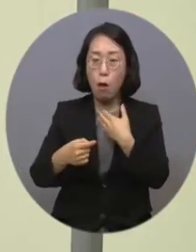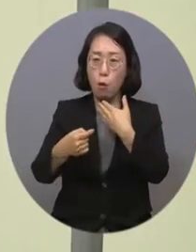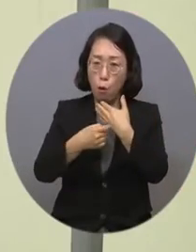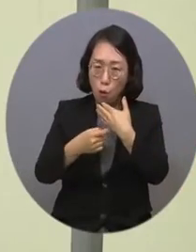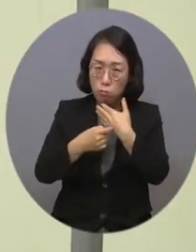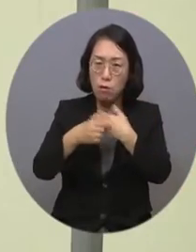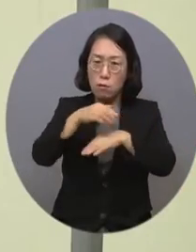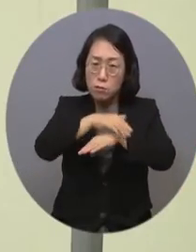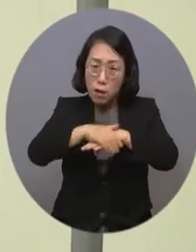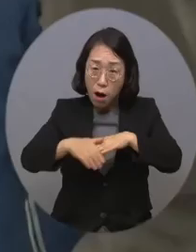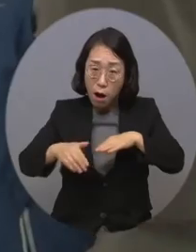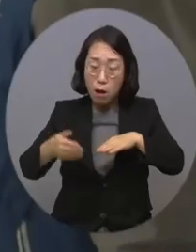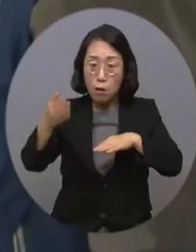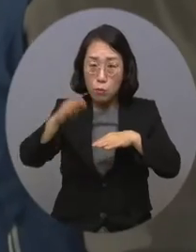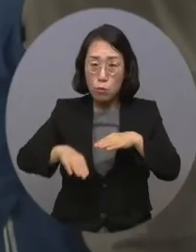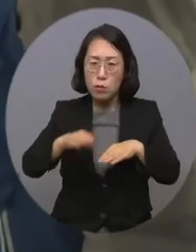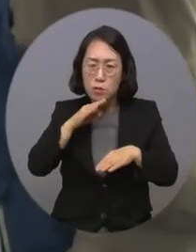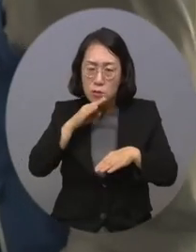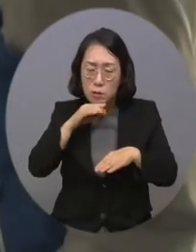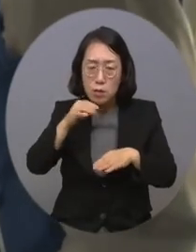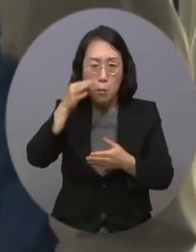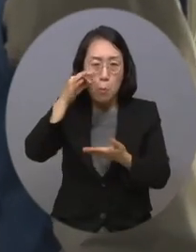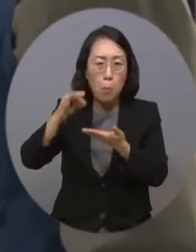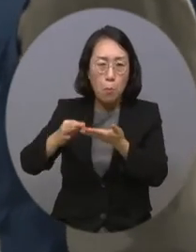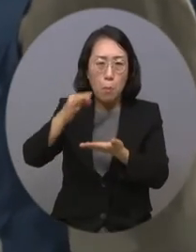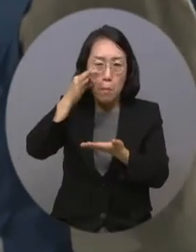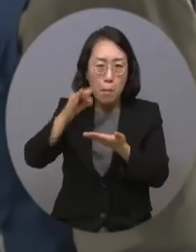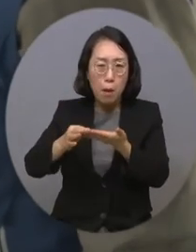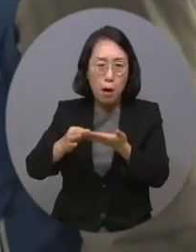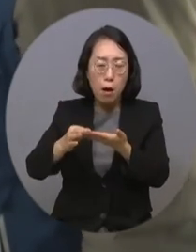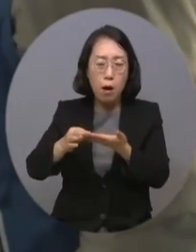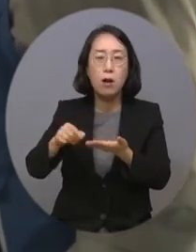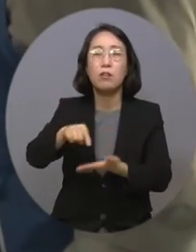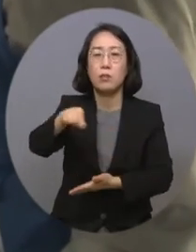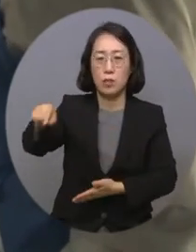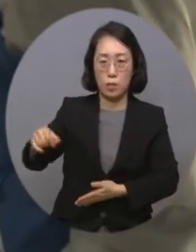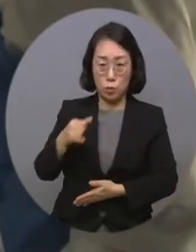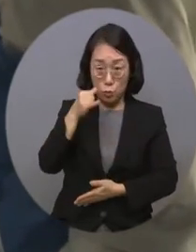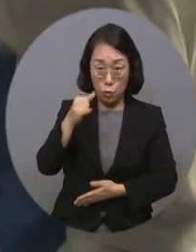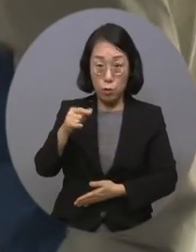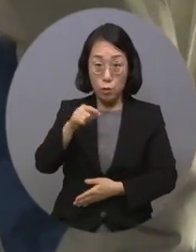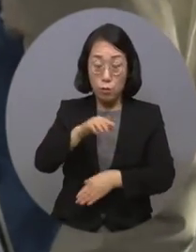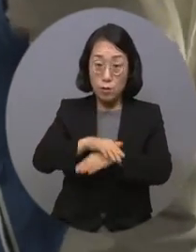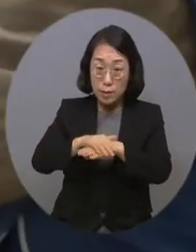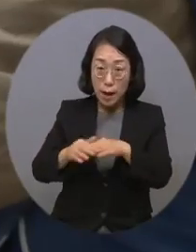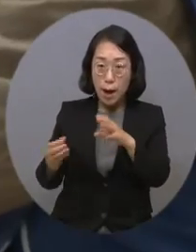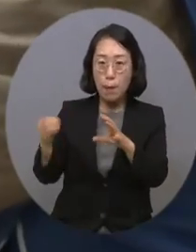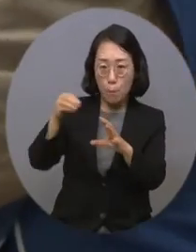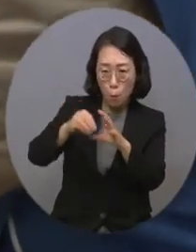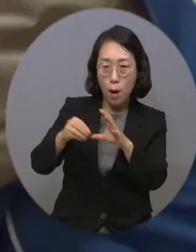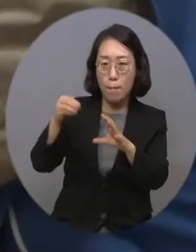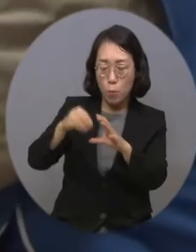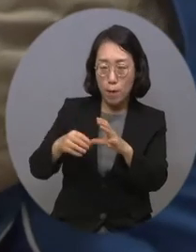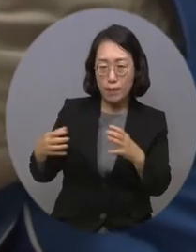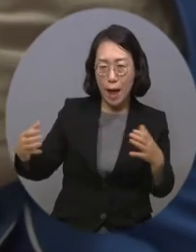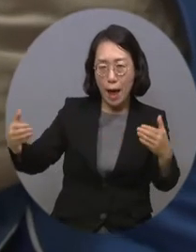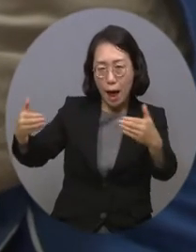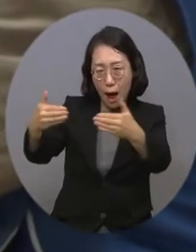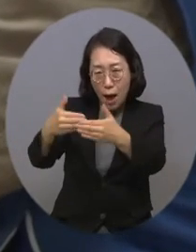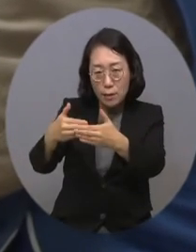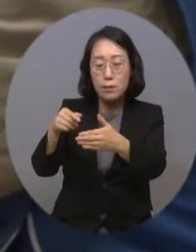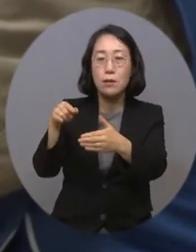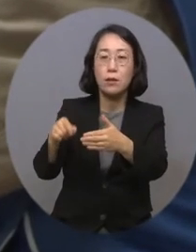설계가 잘 돼도 그늘이 있게 마련이죠. 사각지역이 있습니다. 네. 그래서 이 부분을 메꾸는 게 결국 우리